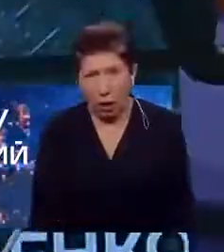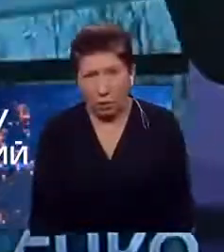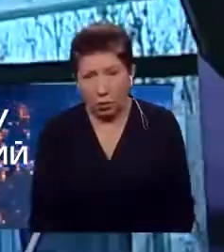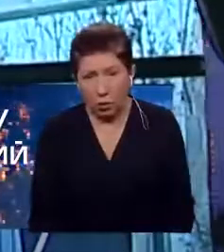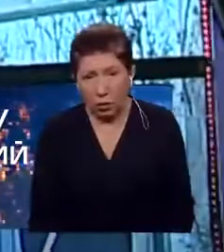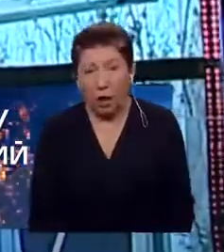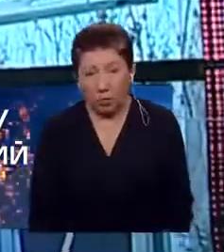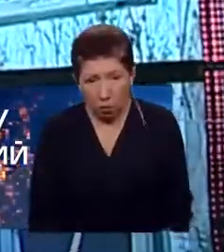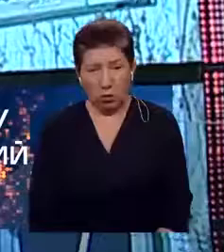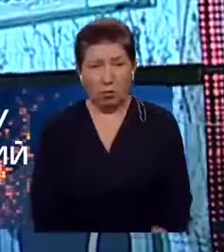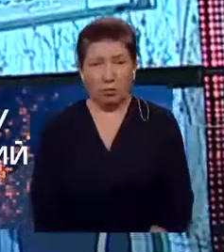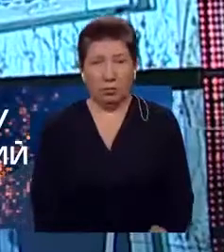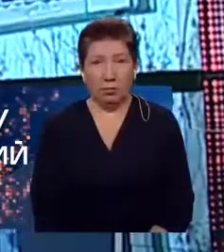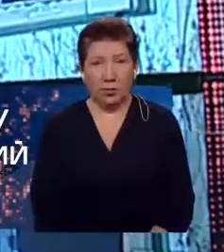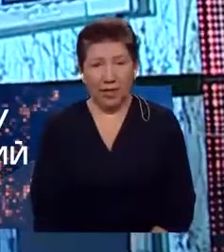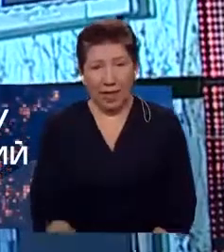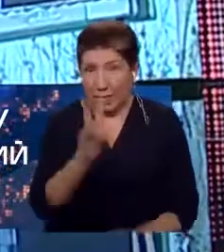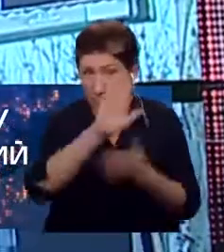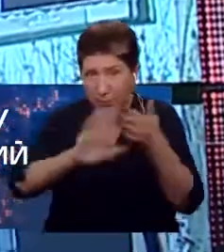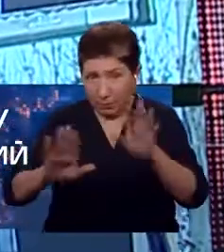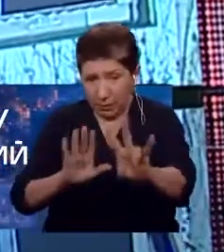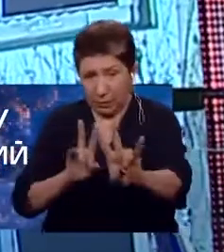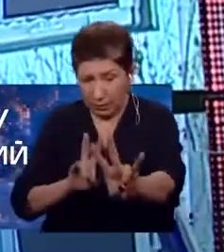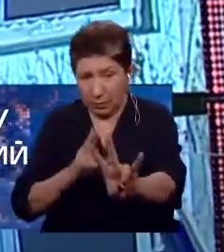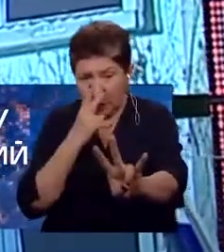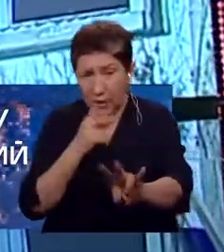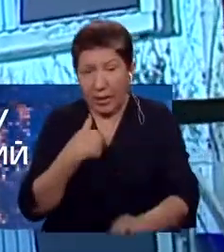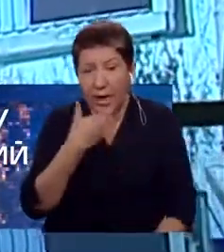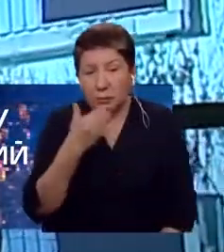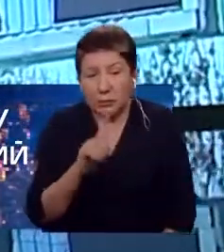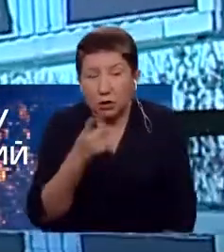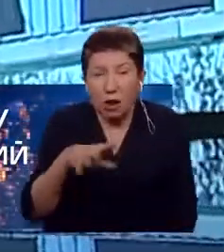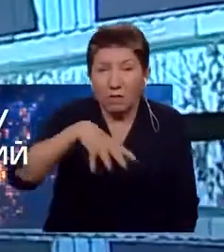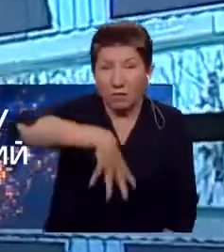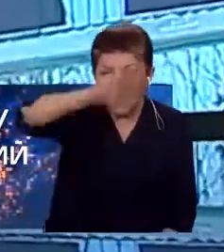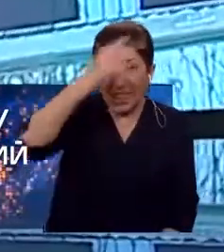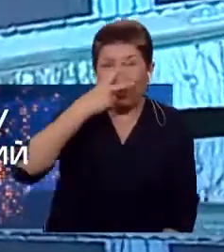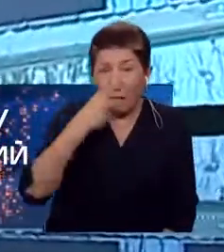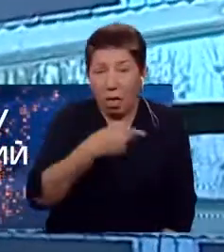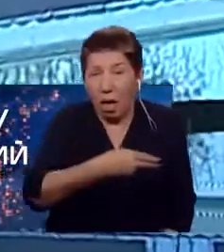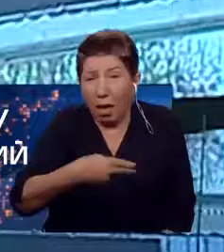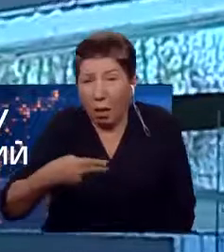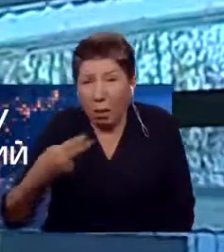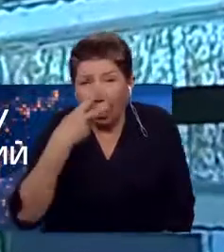Даша! Не прибирайте фотографії. Розповідаю. Я спитав, чому все видно, а це